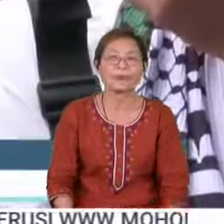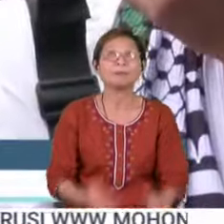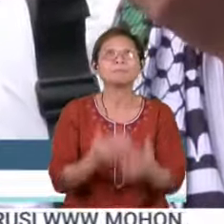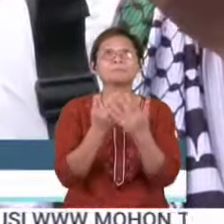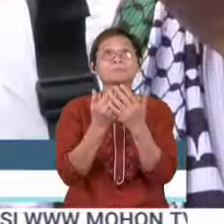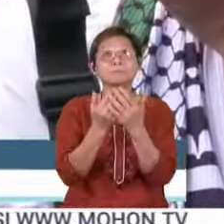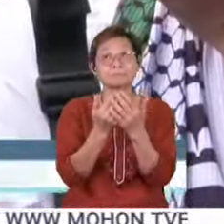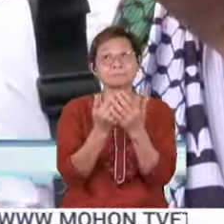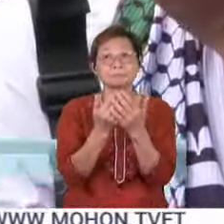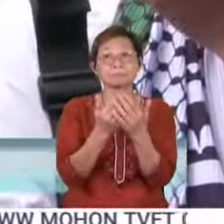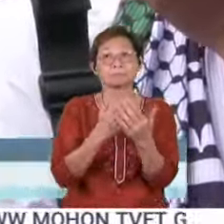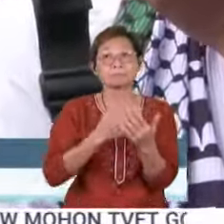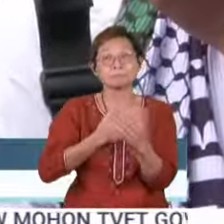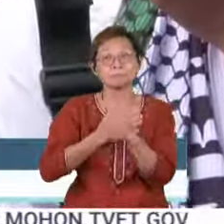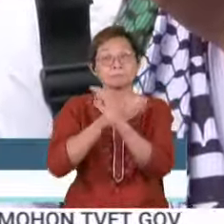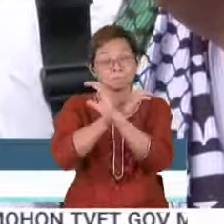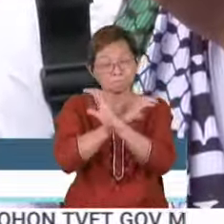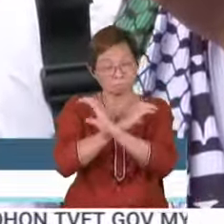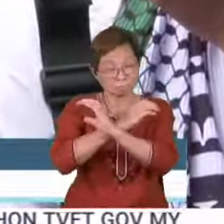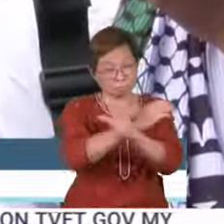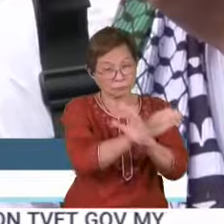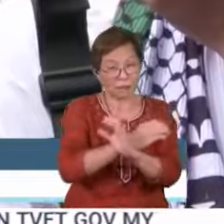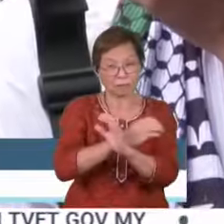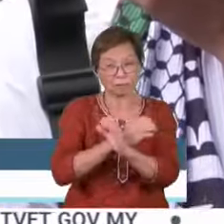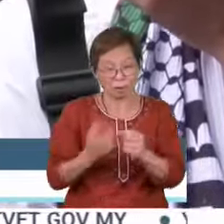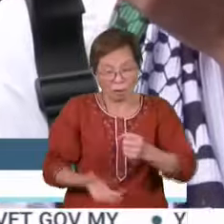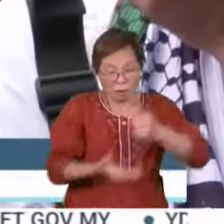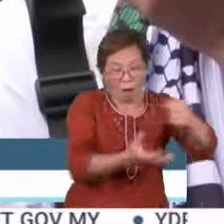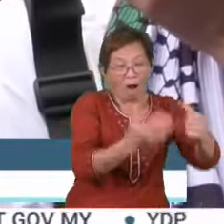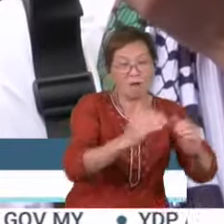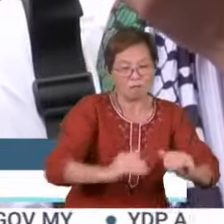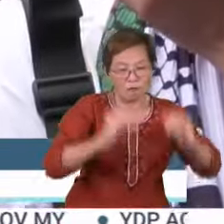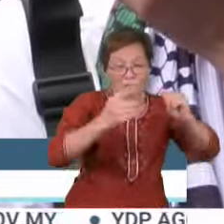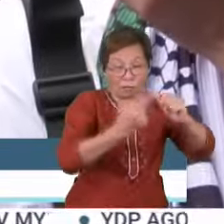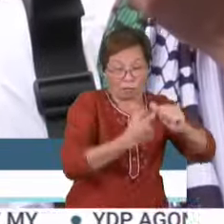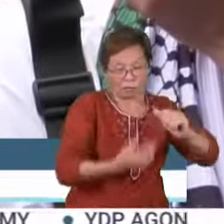Alhamdulillah, MyCare telah pun menyalurkan pada peringkat fasa yang pertama